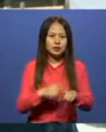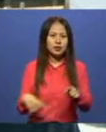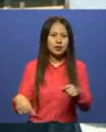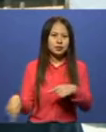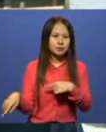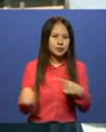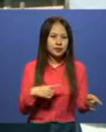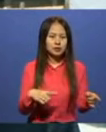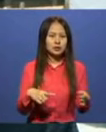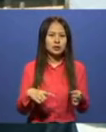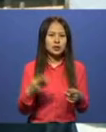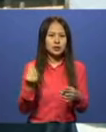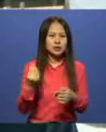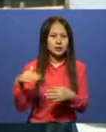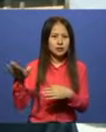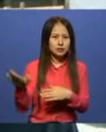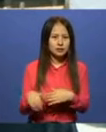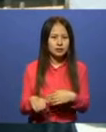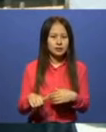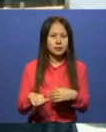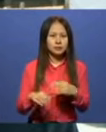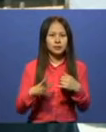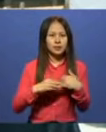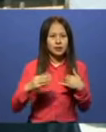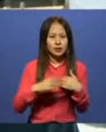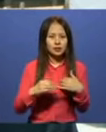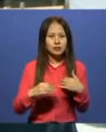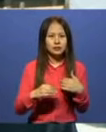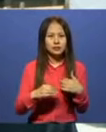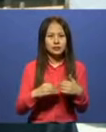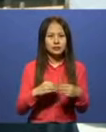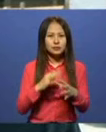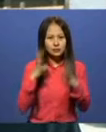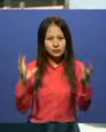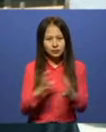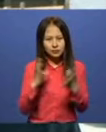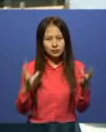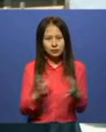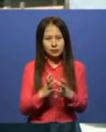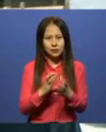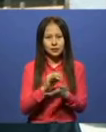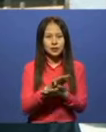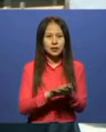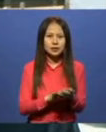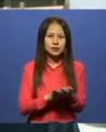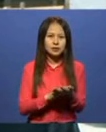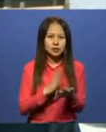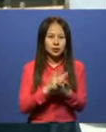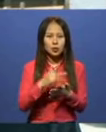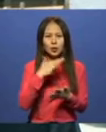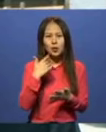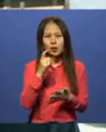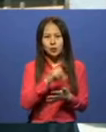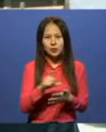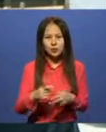келіп, соған қаражат алып, жаңағы жер мен айналасып, мал бордақылым айналасып, егін шаруашымын айналасып жатқан азаматтар өте көп.